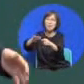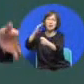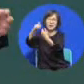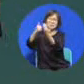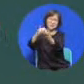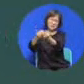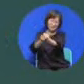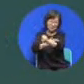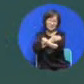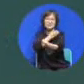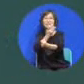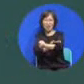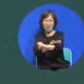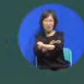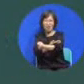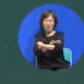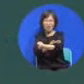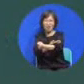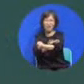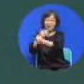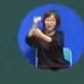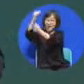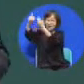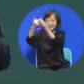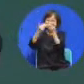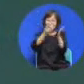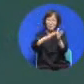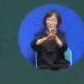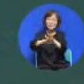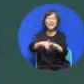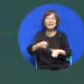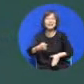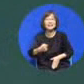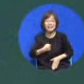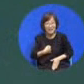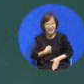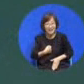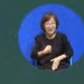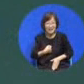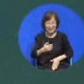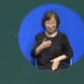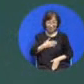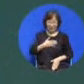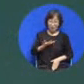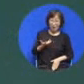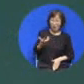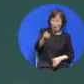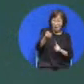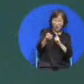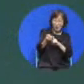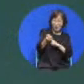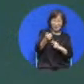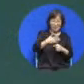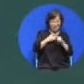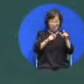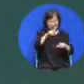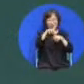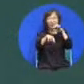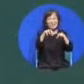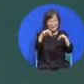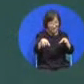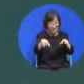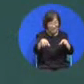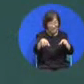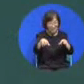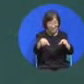여호와께서 준비하신 나. It is me that God has prepared. 나의 현장. That's my